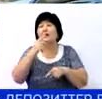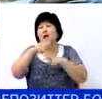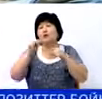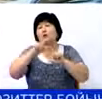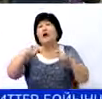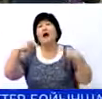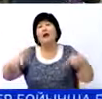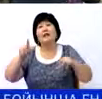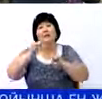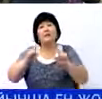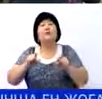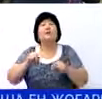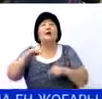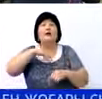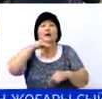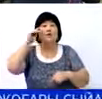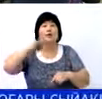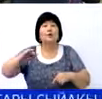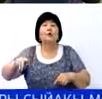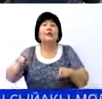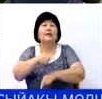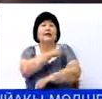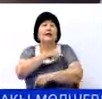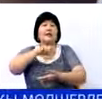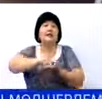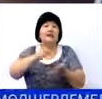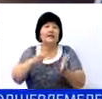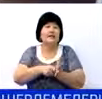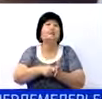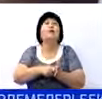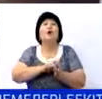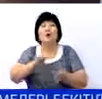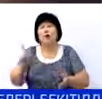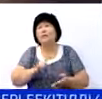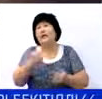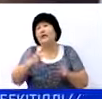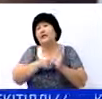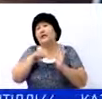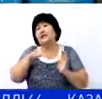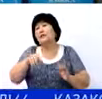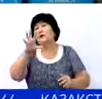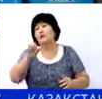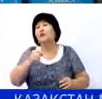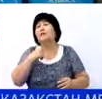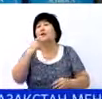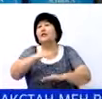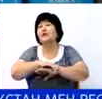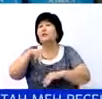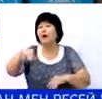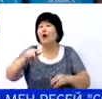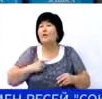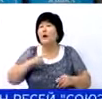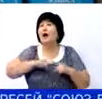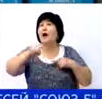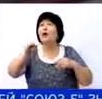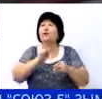Қалған мектептерде бастауыштың оқушылары үшін кезекші сынып ұйымдастырылады. Биыл 7,5 мыңдай бала бірінші сыныпқа барады. Мамандар